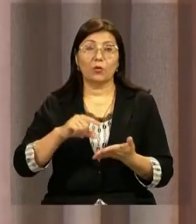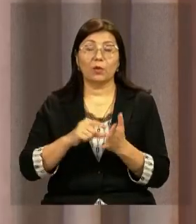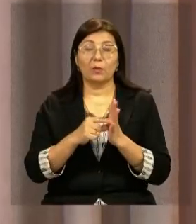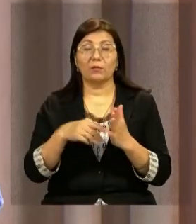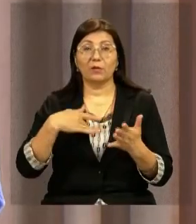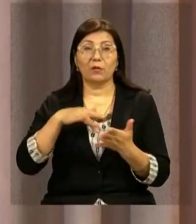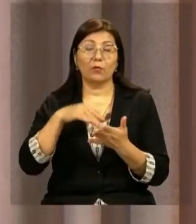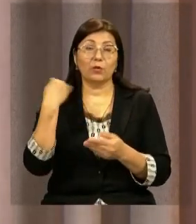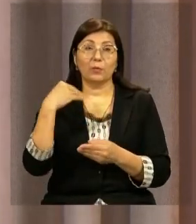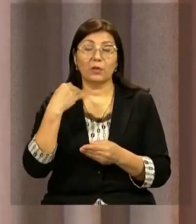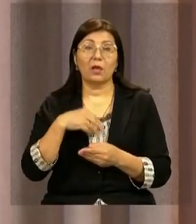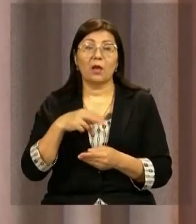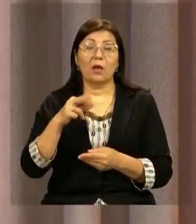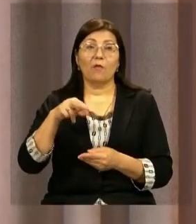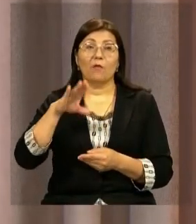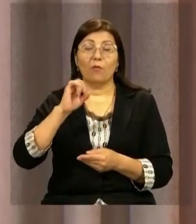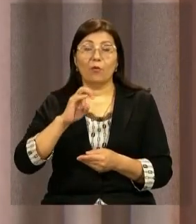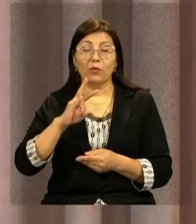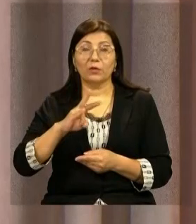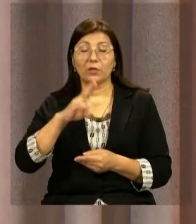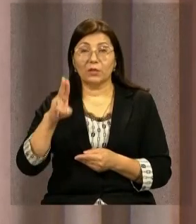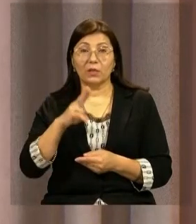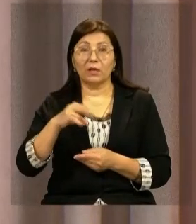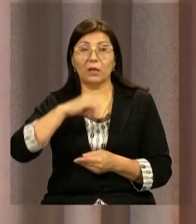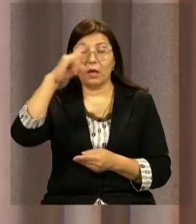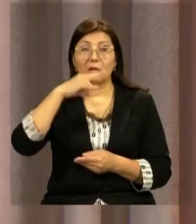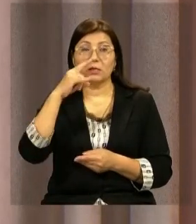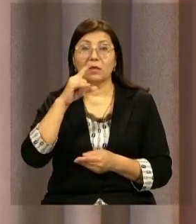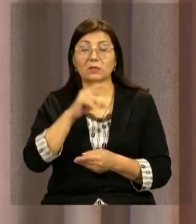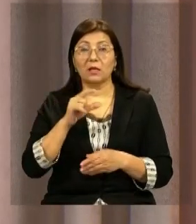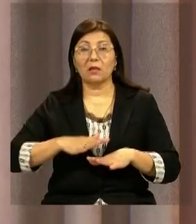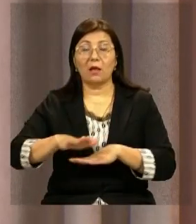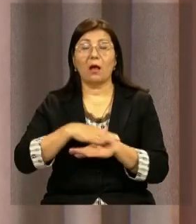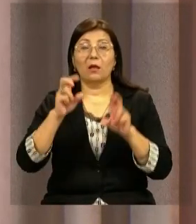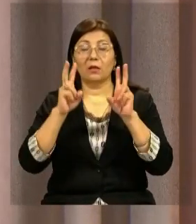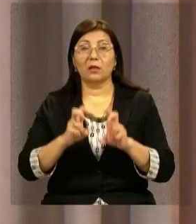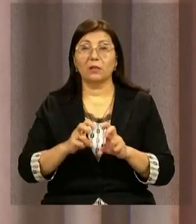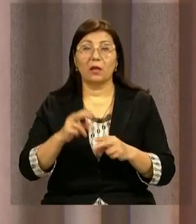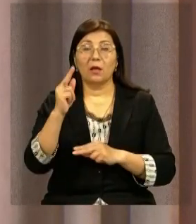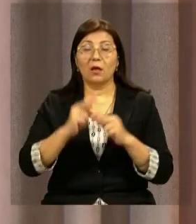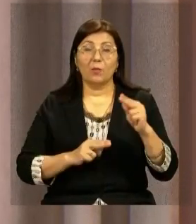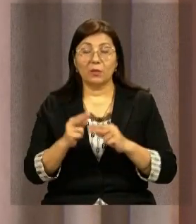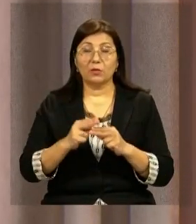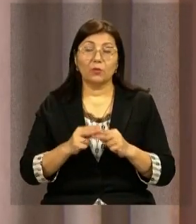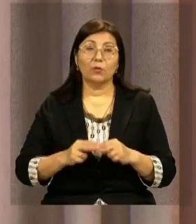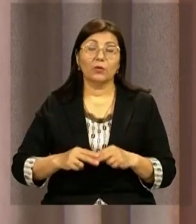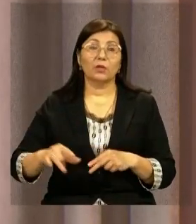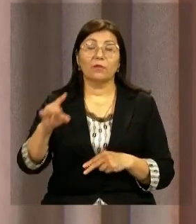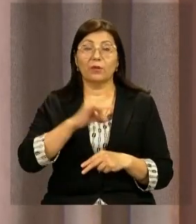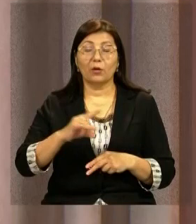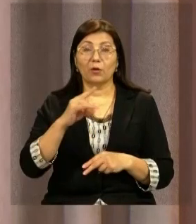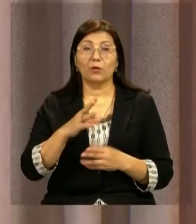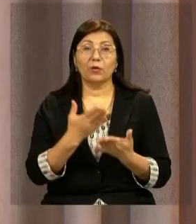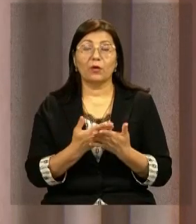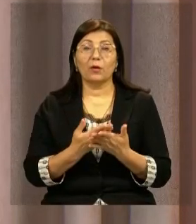фонд Казахстан Халкына, они изначально заявляли желание 80 квадратов построить в районах. Это где-то